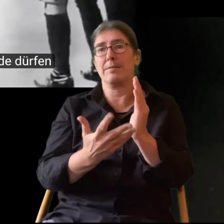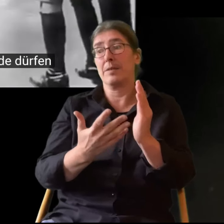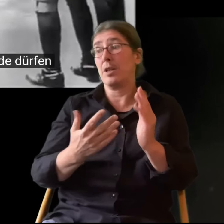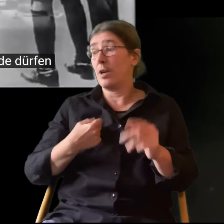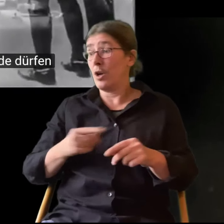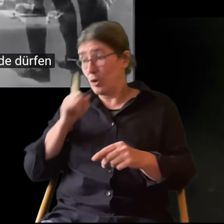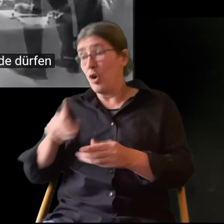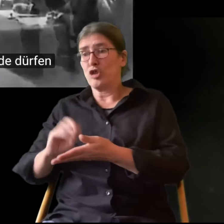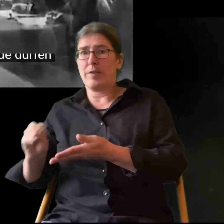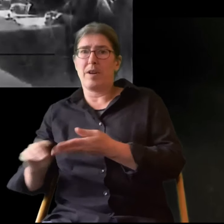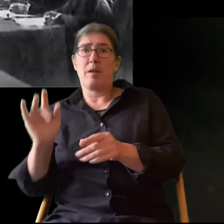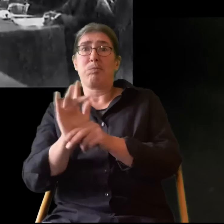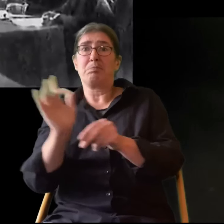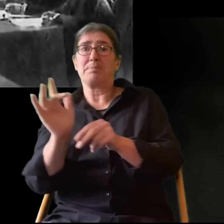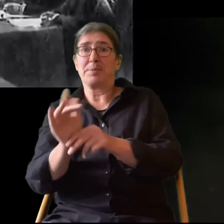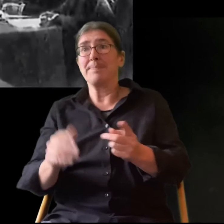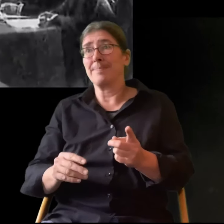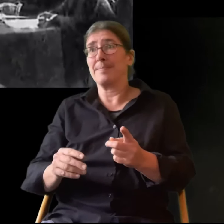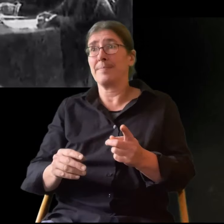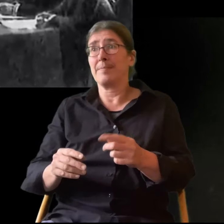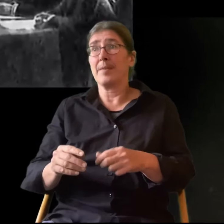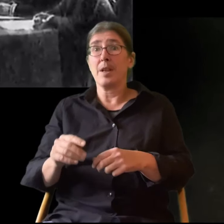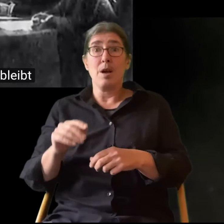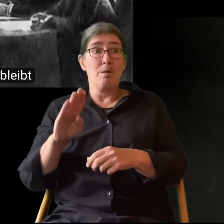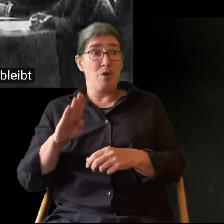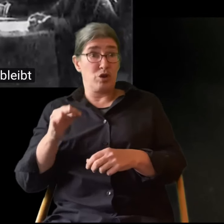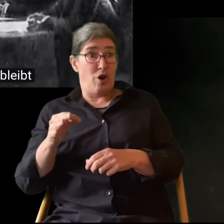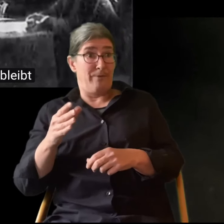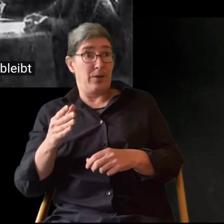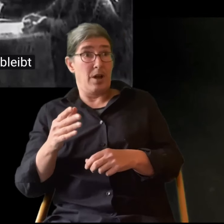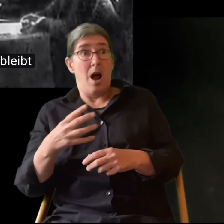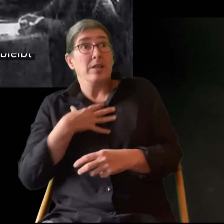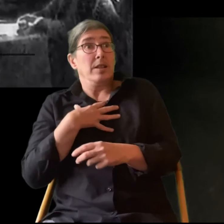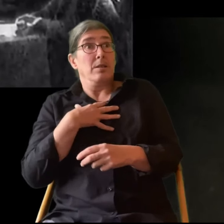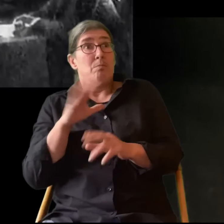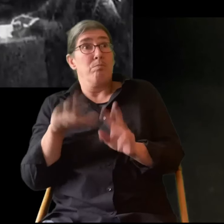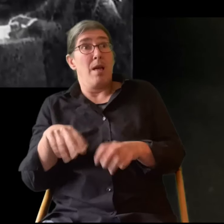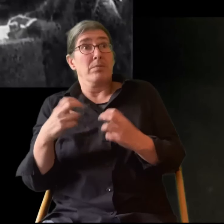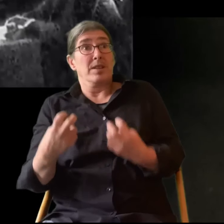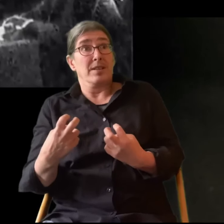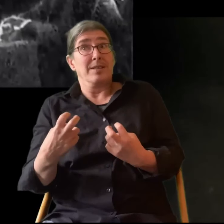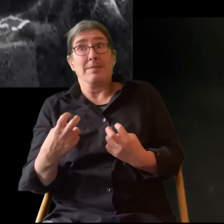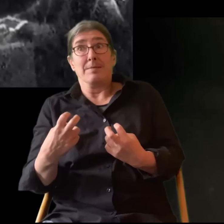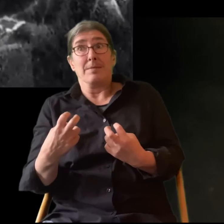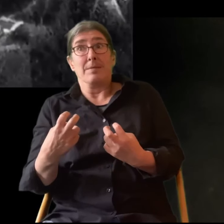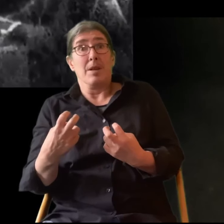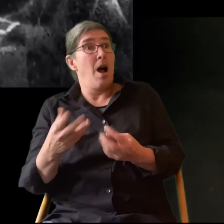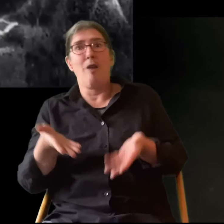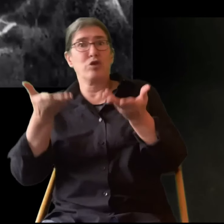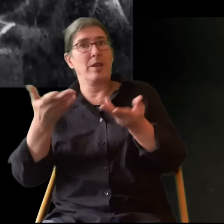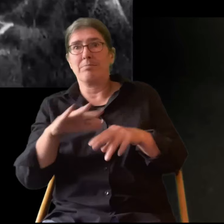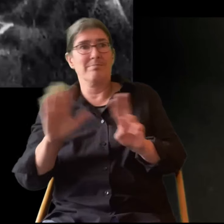nur schriftlich erfolgen. Brockdorff-Rantzau ist entsetzt und bleibt sitzen gegen jede Etikette.